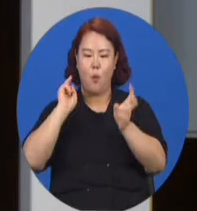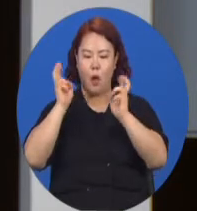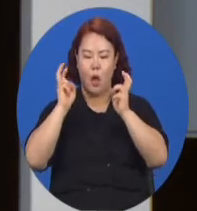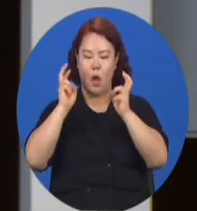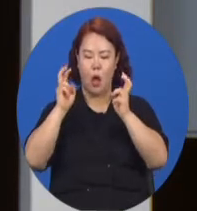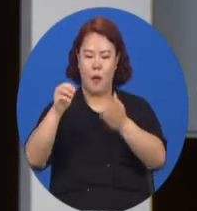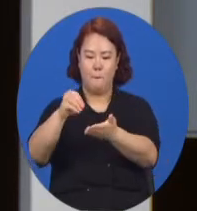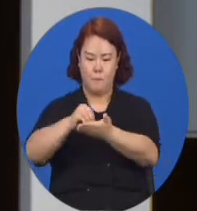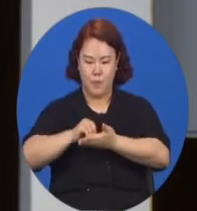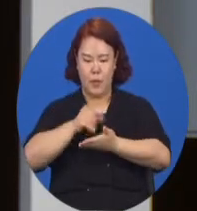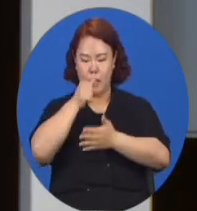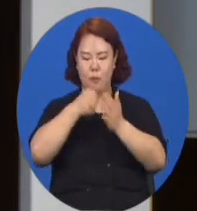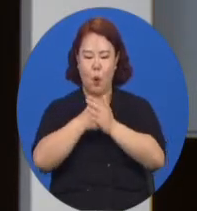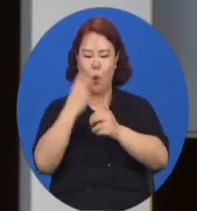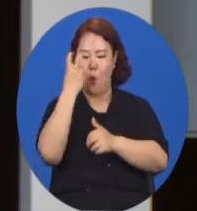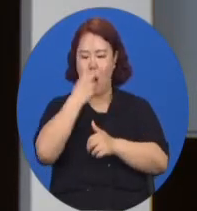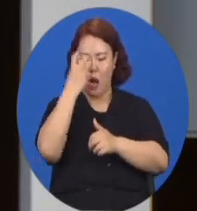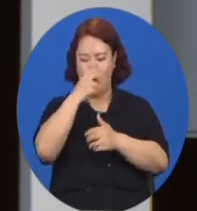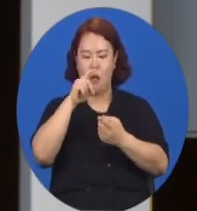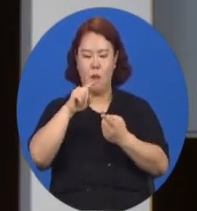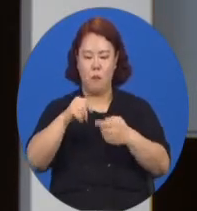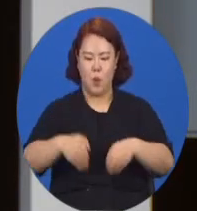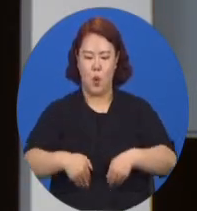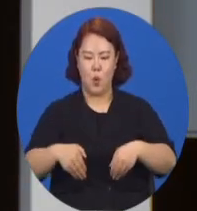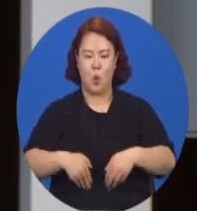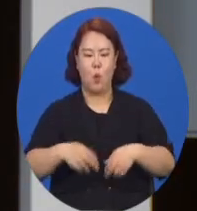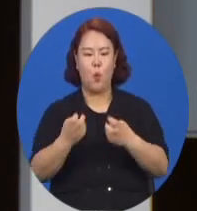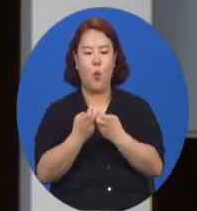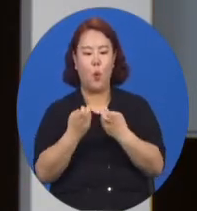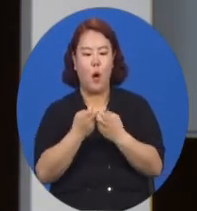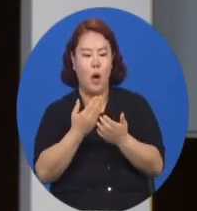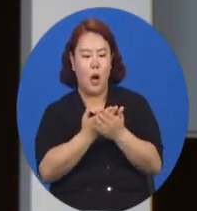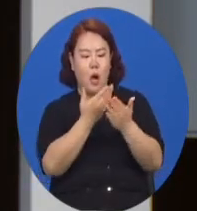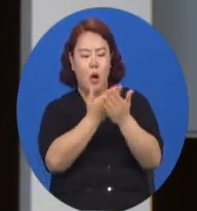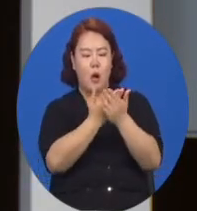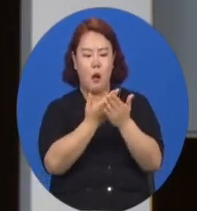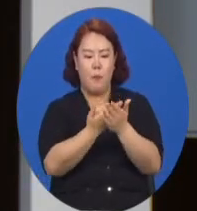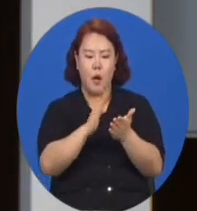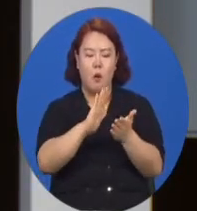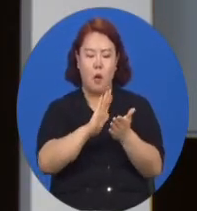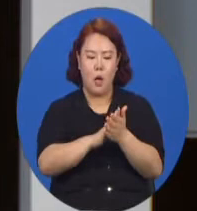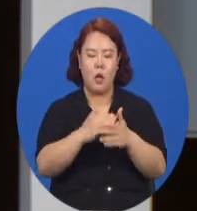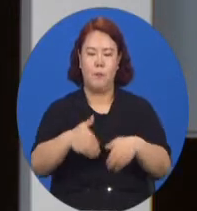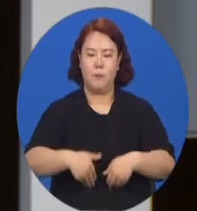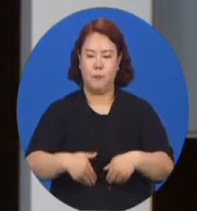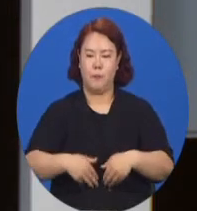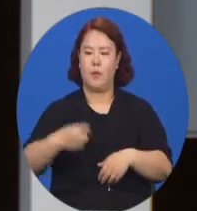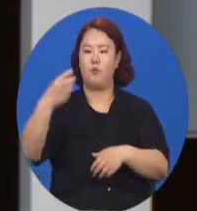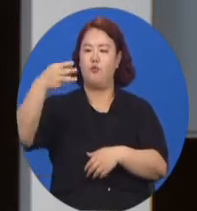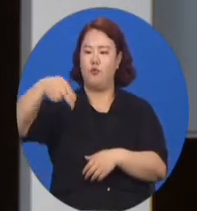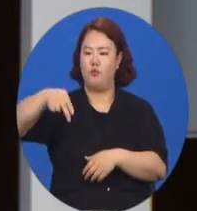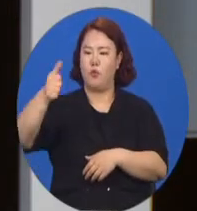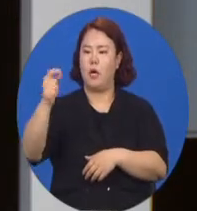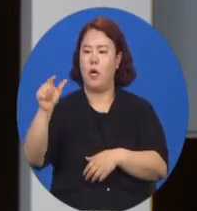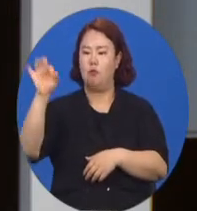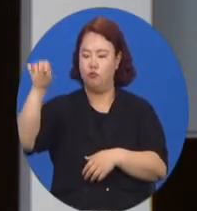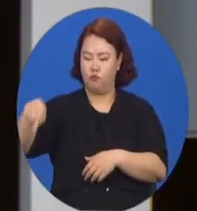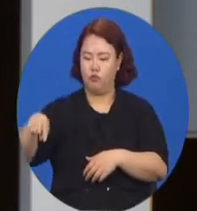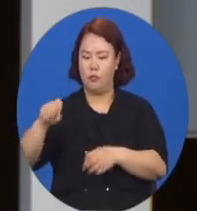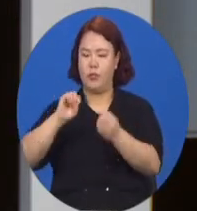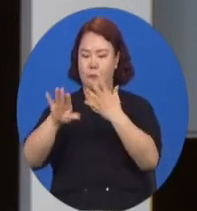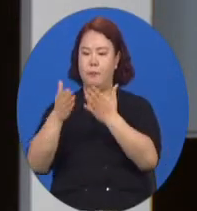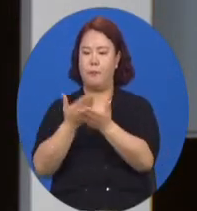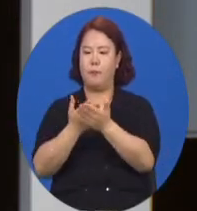상황인데요. 어떻게 개선해 나가실 방안이신지 답변해 주시기 바라겠습니다. 답변은 류한우 후보부터 듣겠고요.